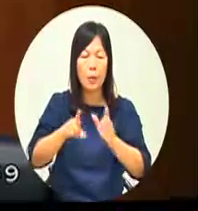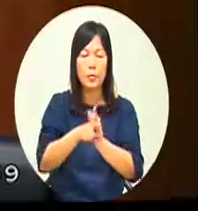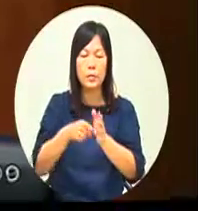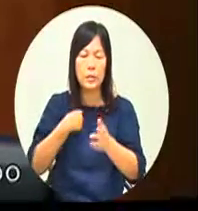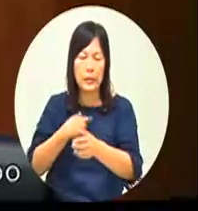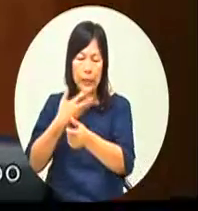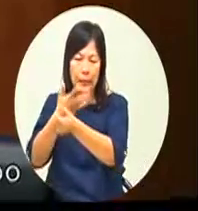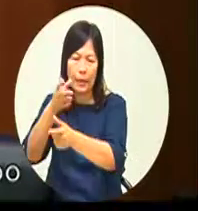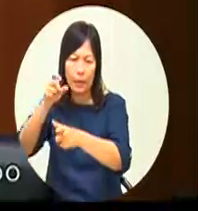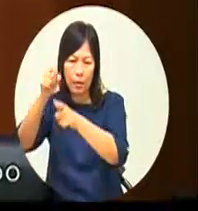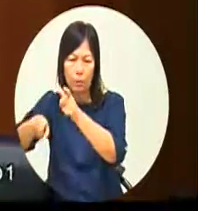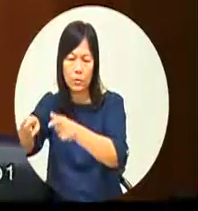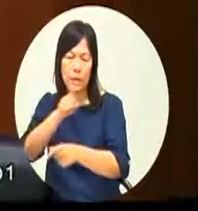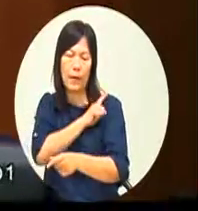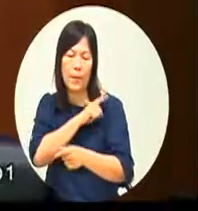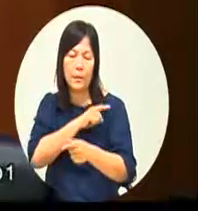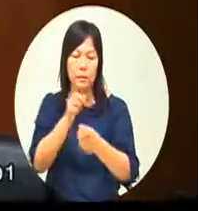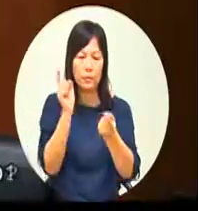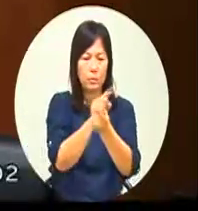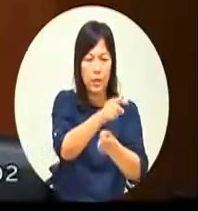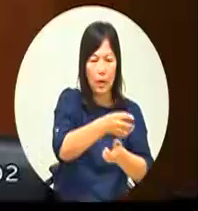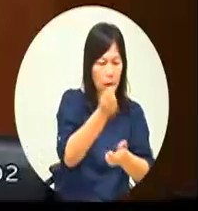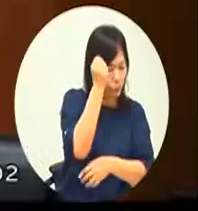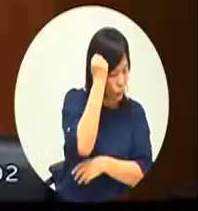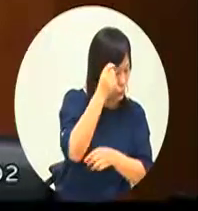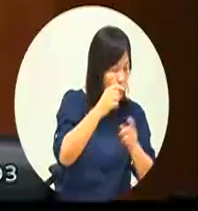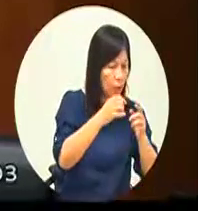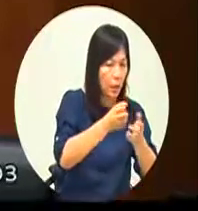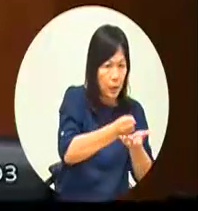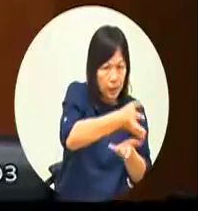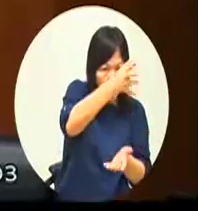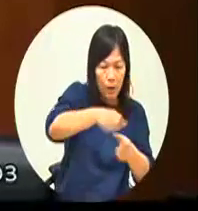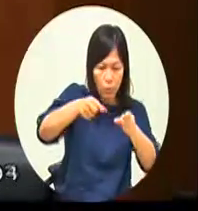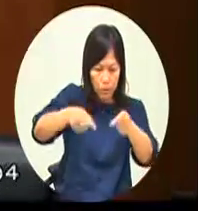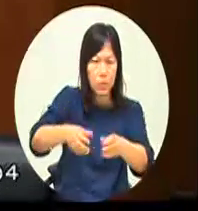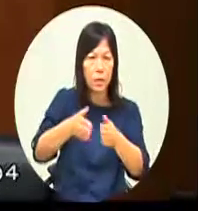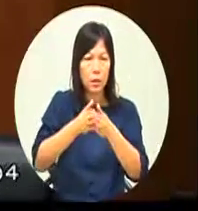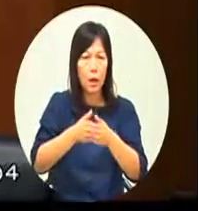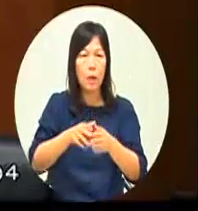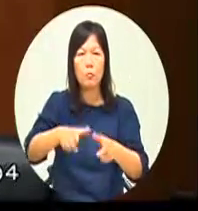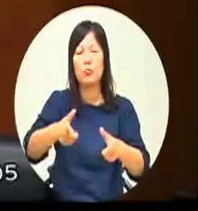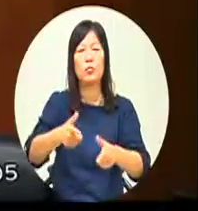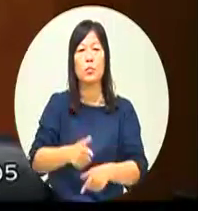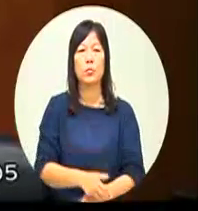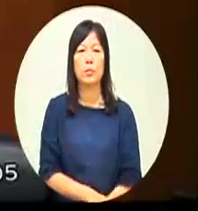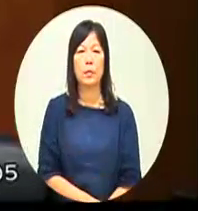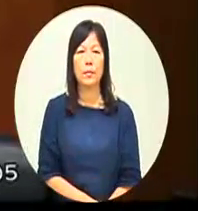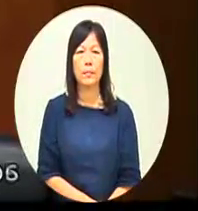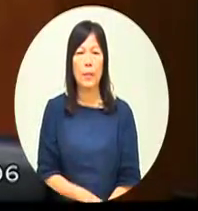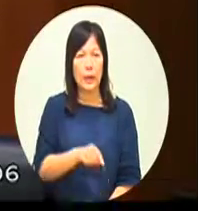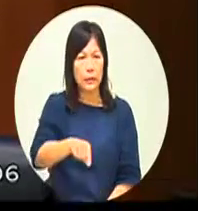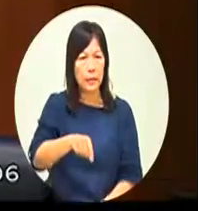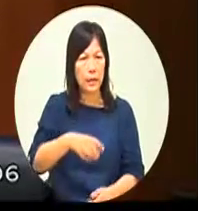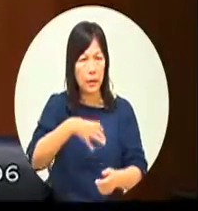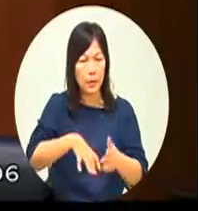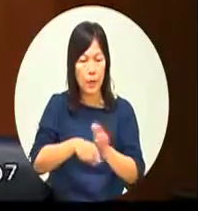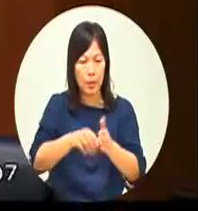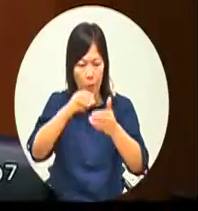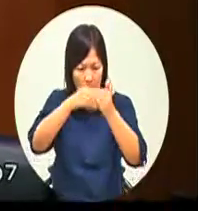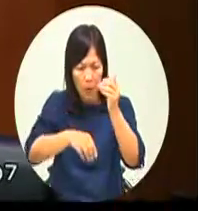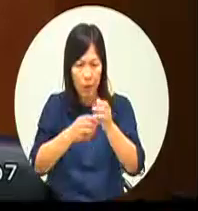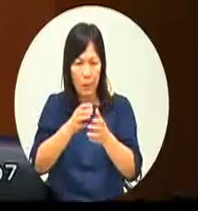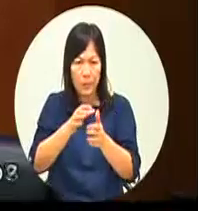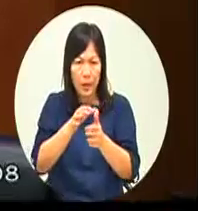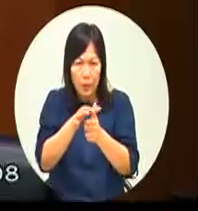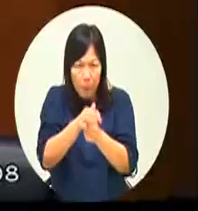业者自己去跟我们的住户，好，跟大楼来签。那我觉得这个部分里面呢，有一些条款约束，